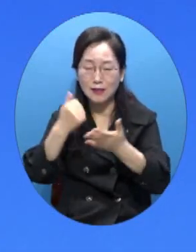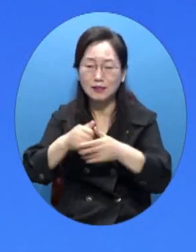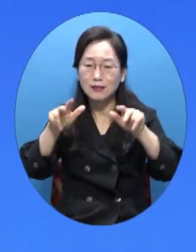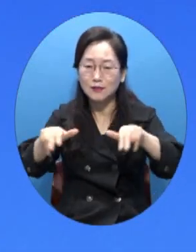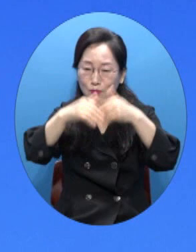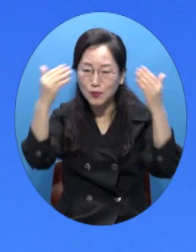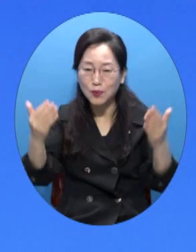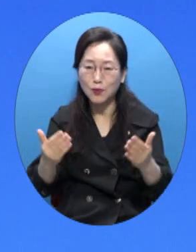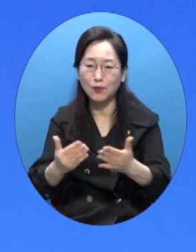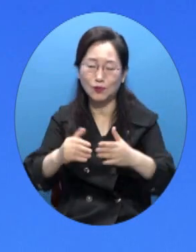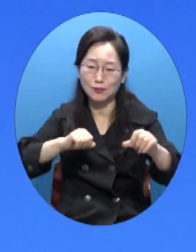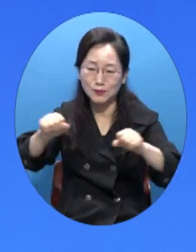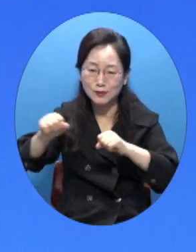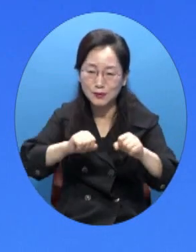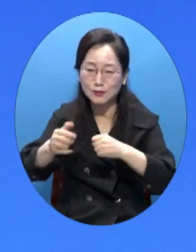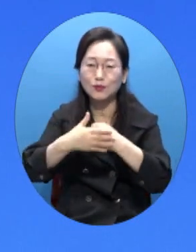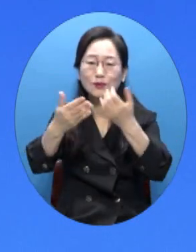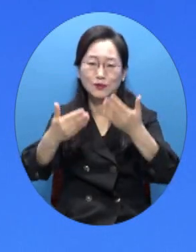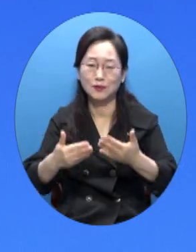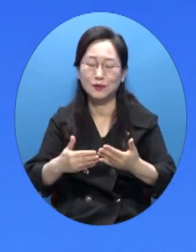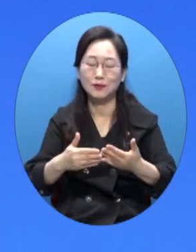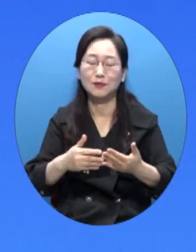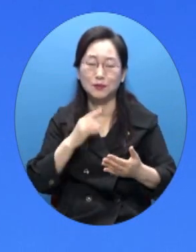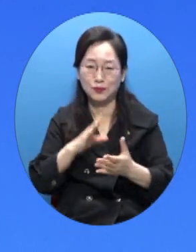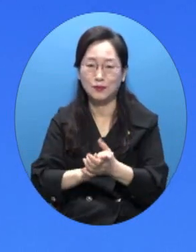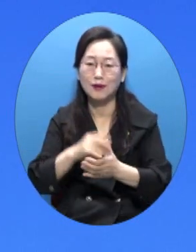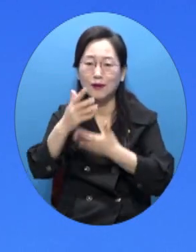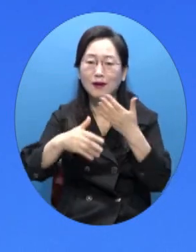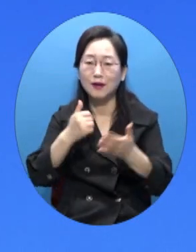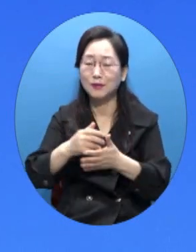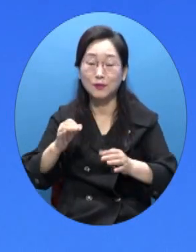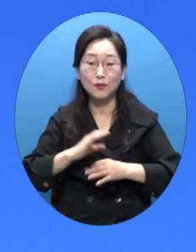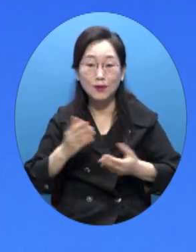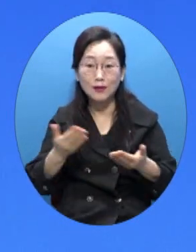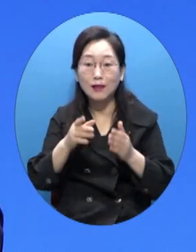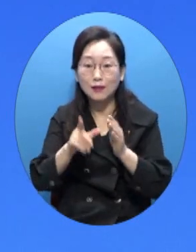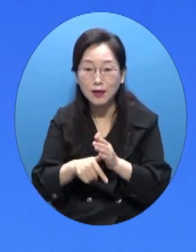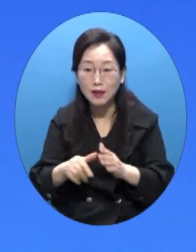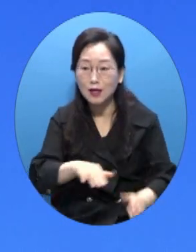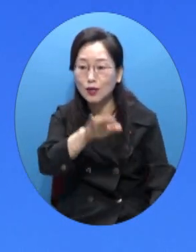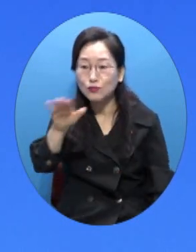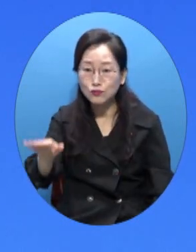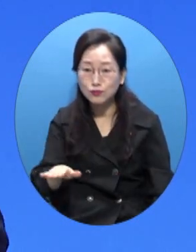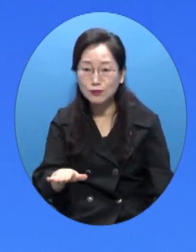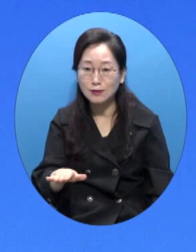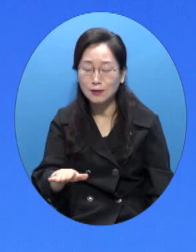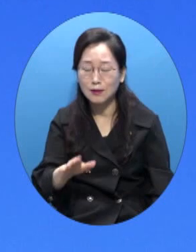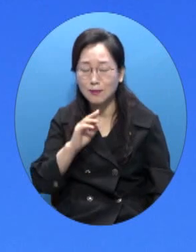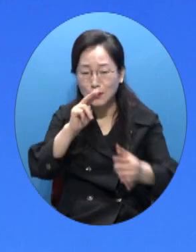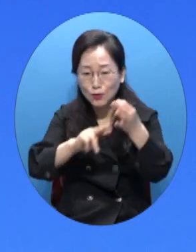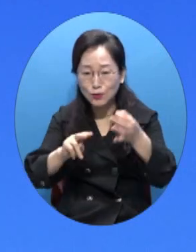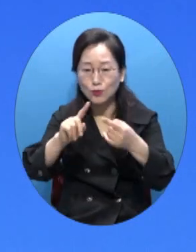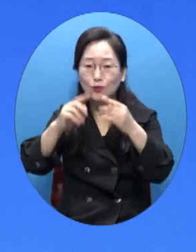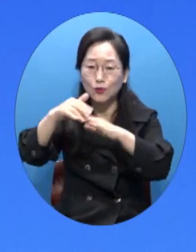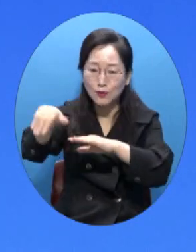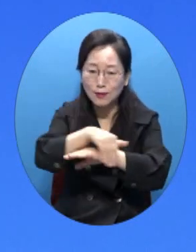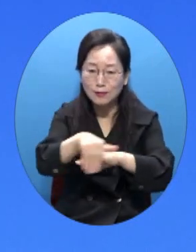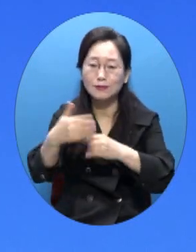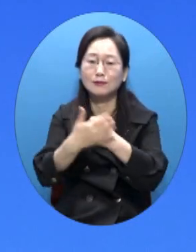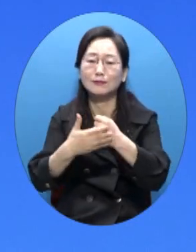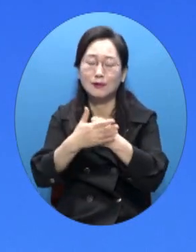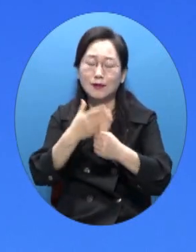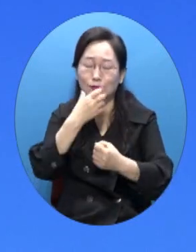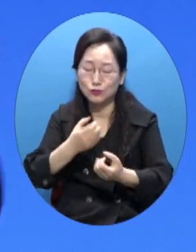모든 것을 다 하신 것입니다. 하나님이 이 놀라운 일을 하실 때 우리가 이곳에 있다는 것 자체가 얼마나 큰 은혜요 축복인지